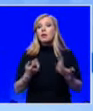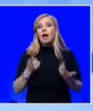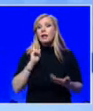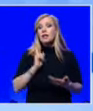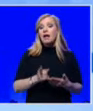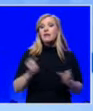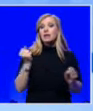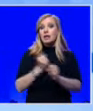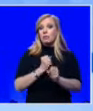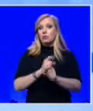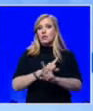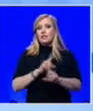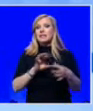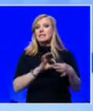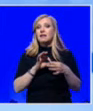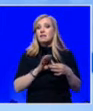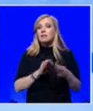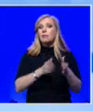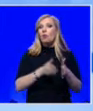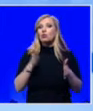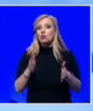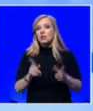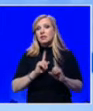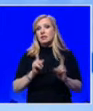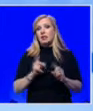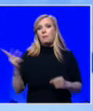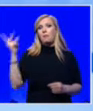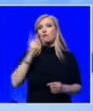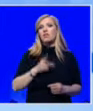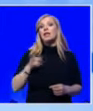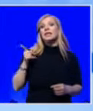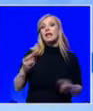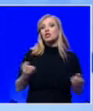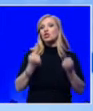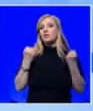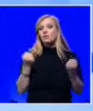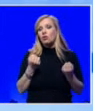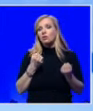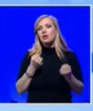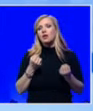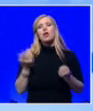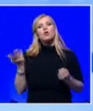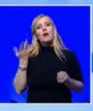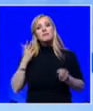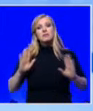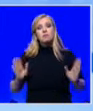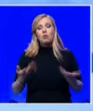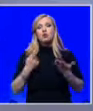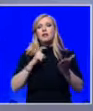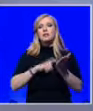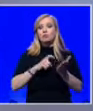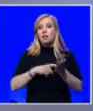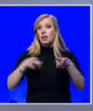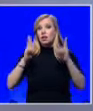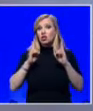от срока, в който ще работи, за да не повтори техния живот, в който се започнаха едни законодателни